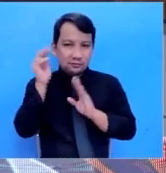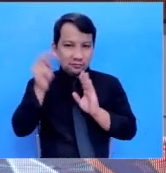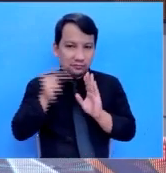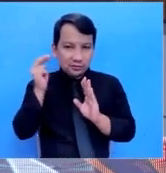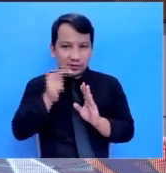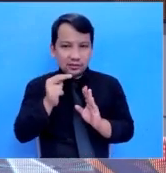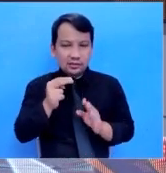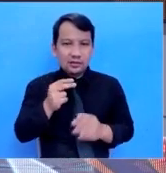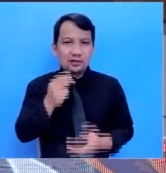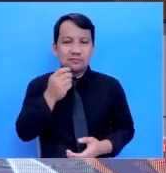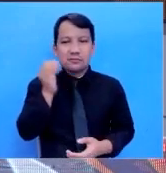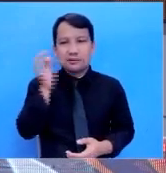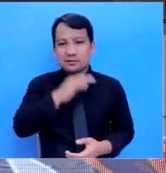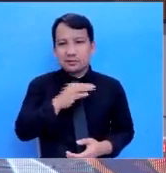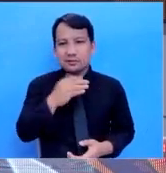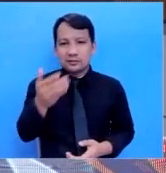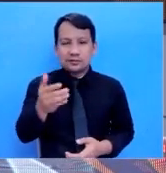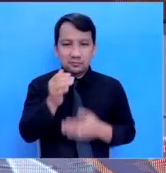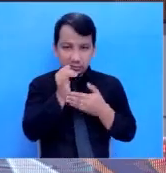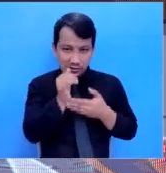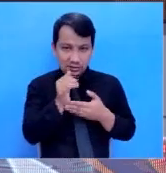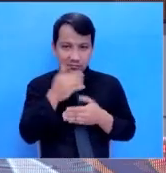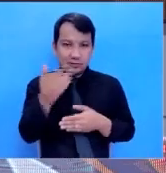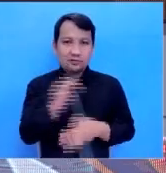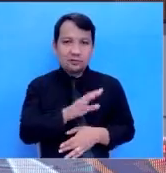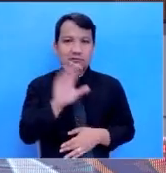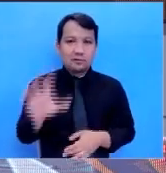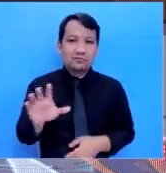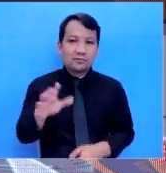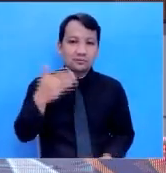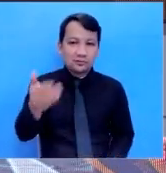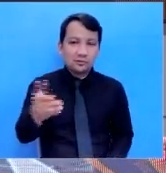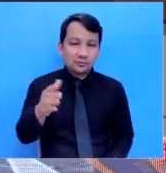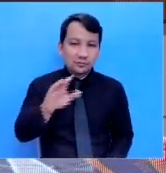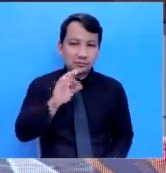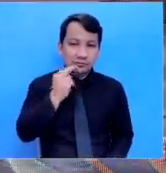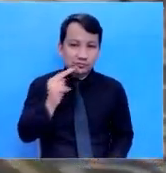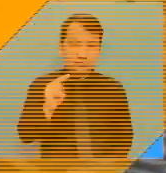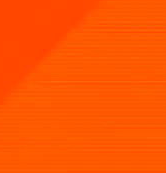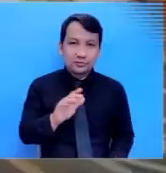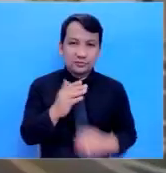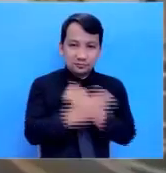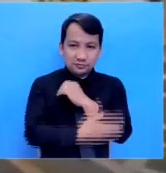niya ng dashcam. Yan at iba pang balita sa ating Frontline News Abroad.